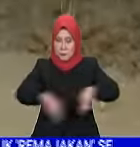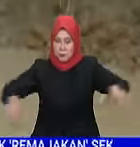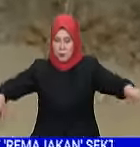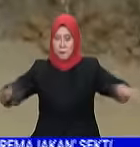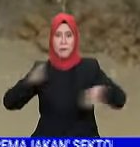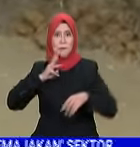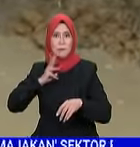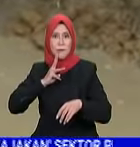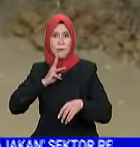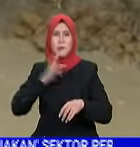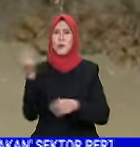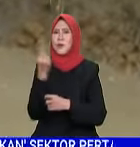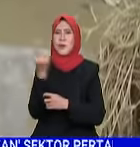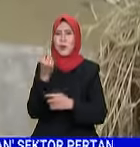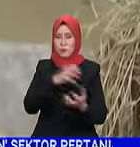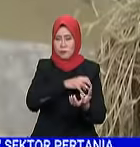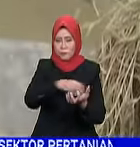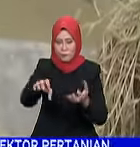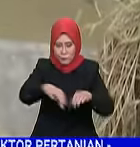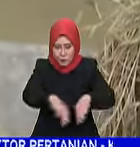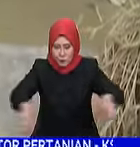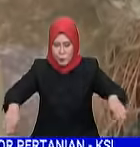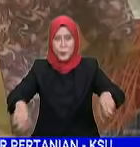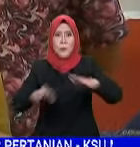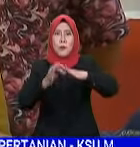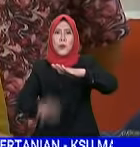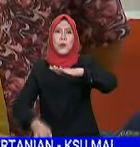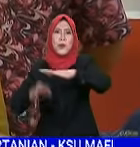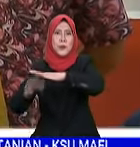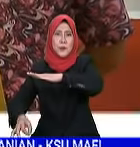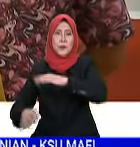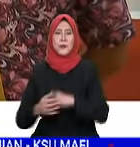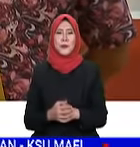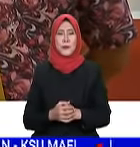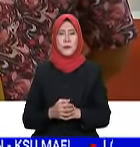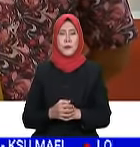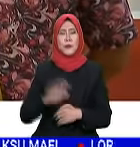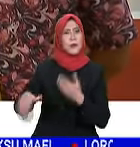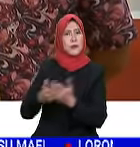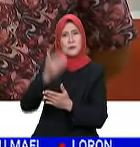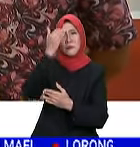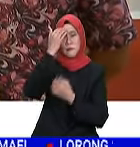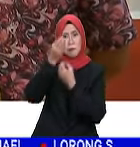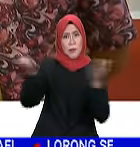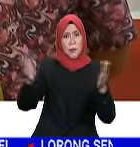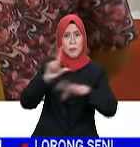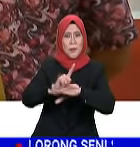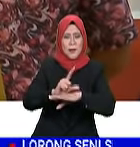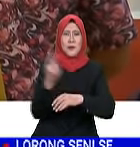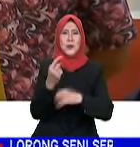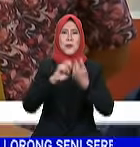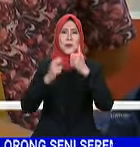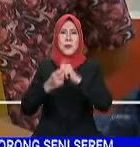pulau ini yang kerap mengalami kerosakan dan kebocoran. Yang kita sendiri sedia maklum di Labuan ini sentiasa mengalami masalah